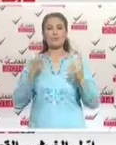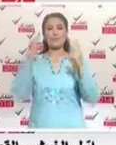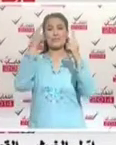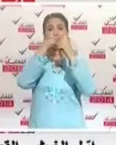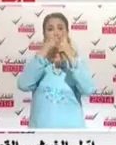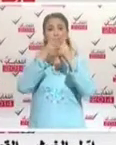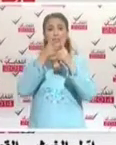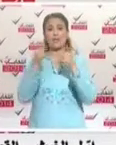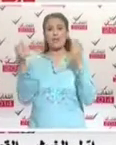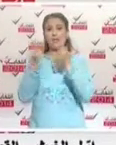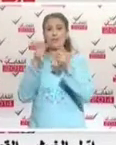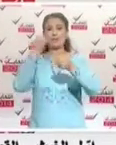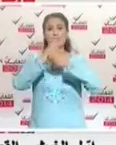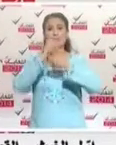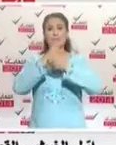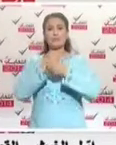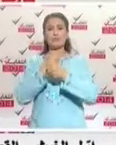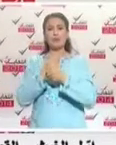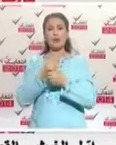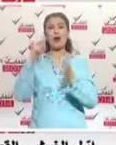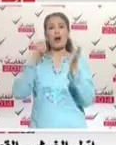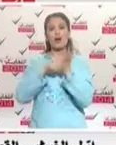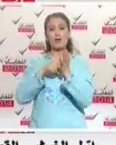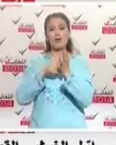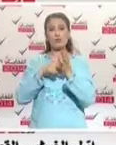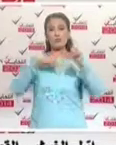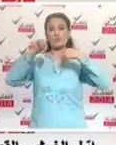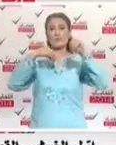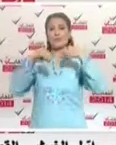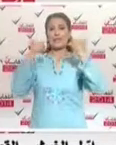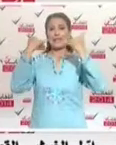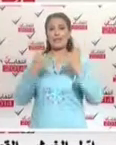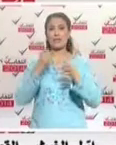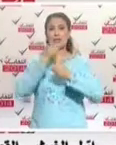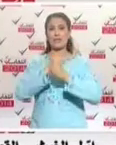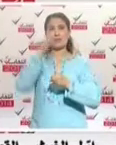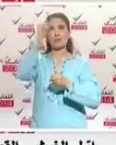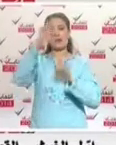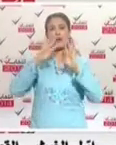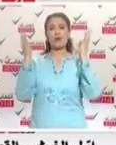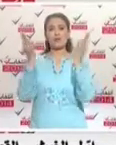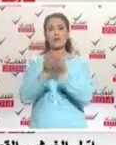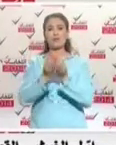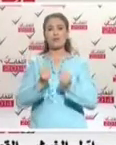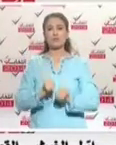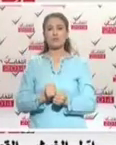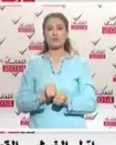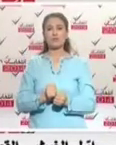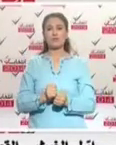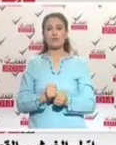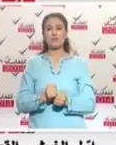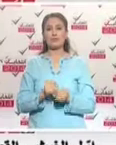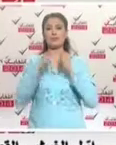يعمل الانتصاب بصفه قانونيه وان شاء الله ربي يوفقنا وان شاء الله